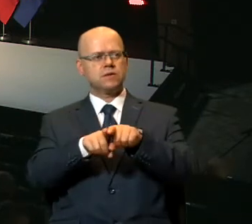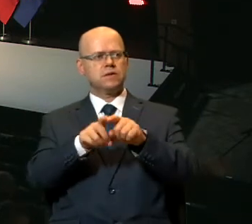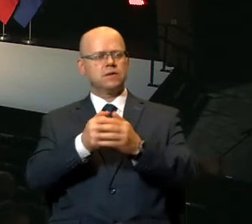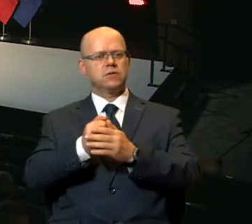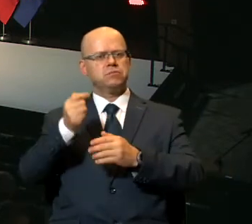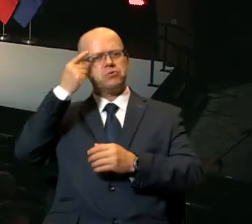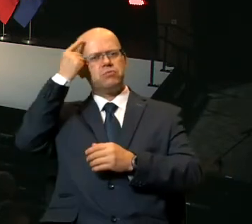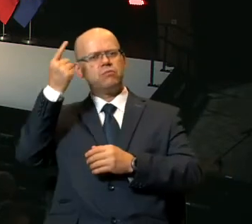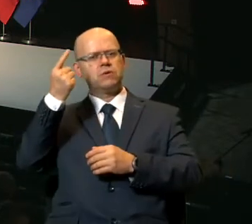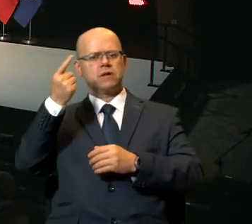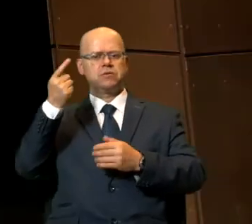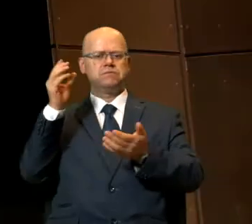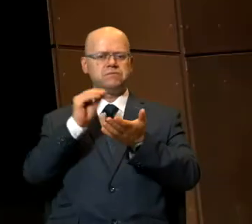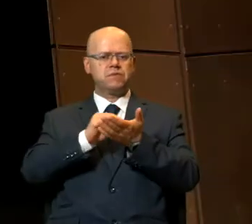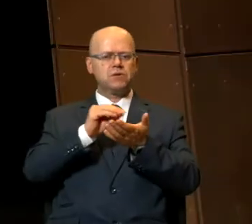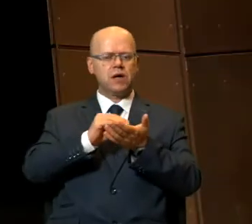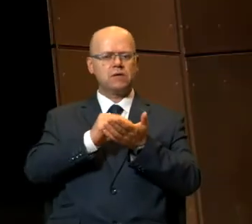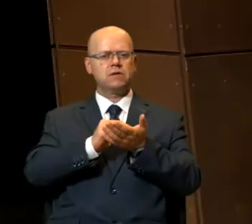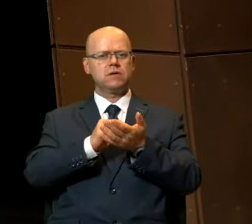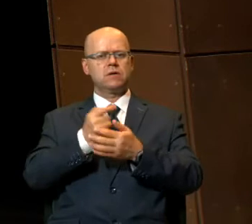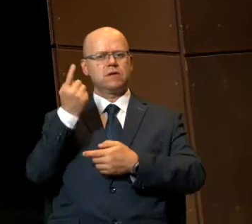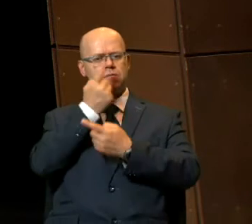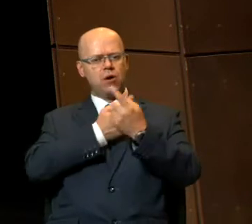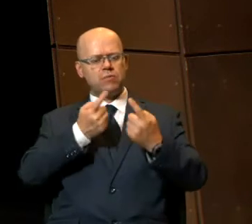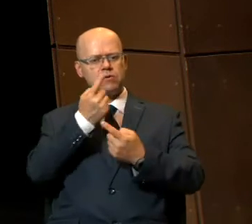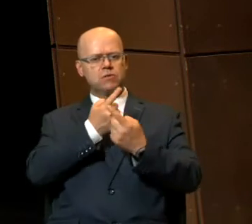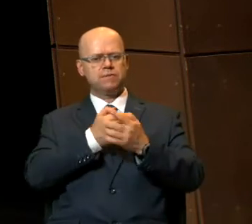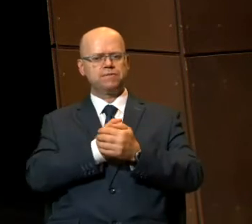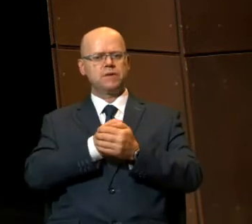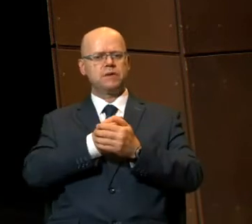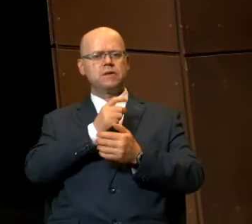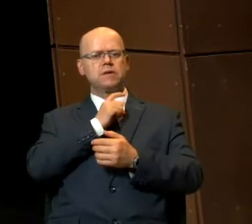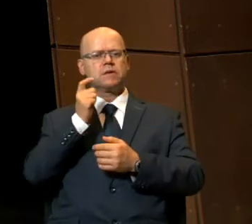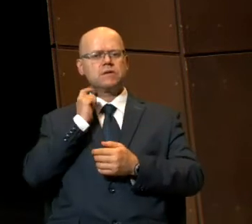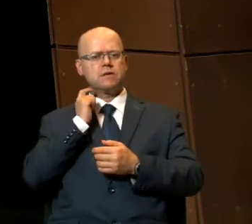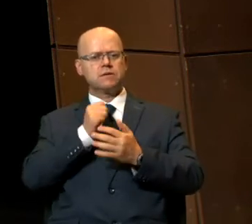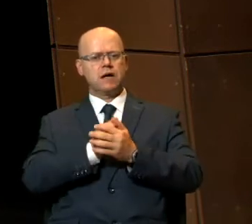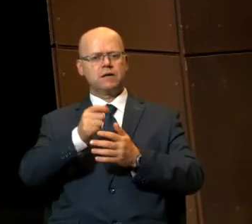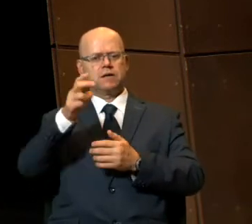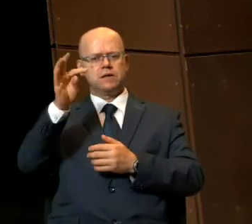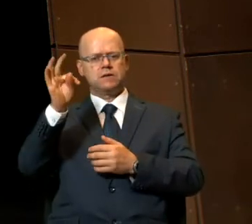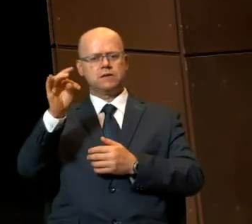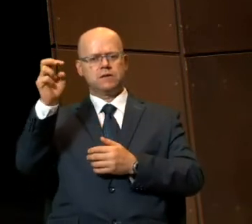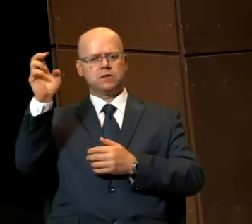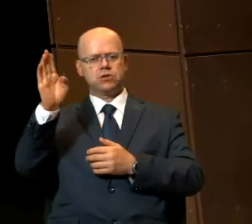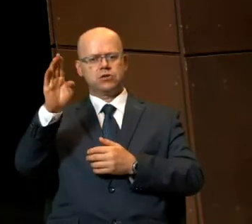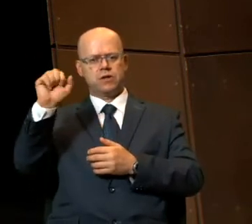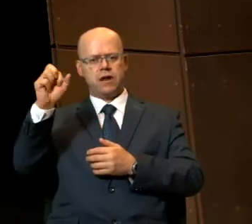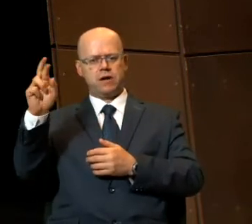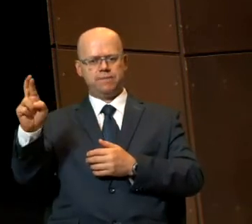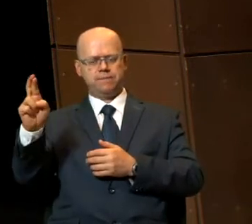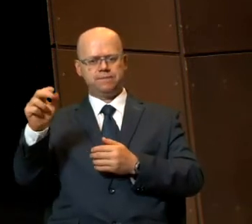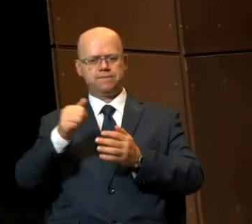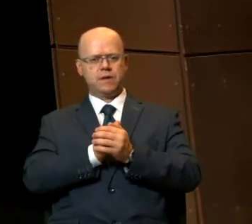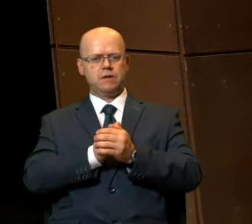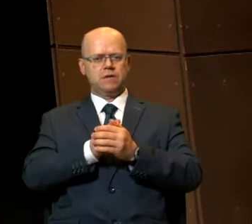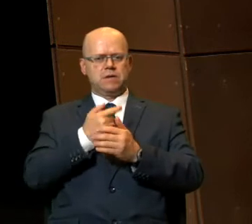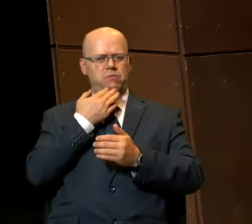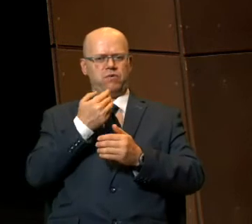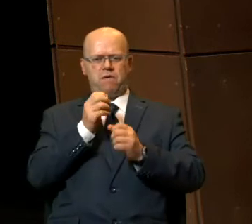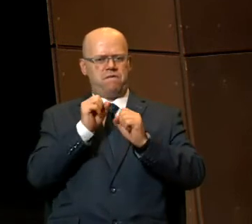wspaniałej tradycji refleksji księdza Józefa Tischnera, Etyka Solidarności. Nie chodziło mu o to, aby